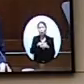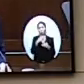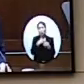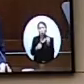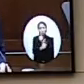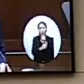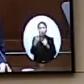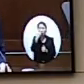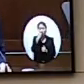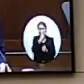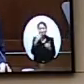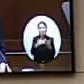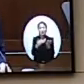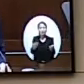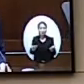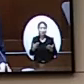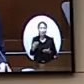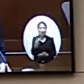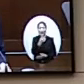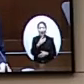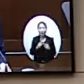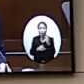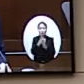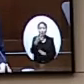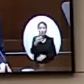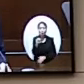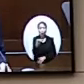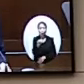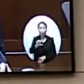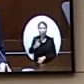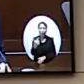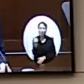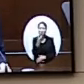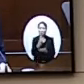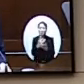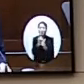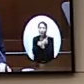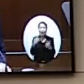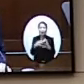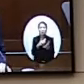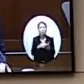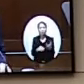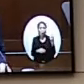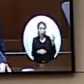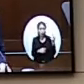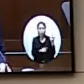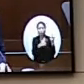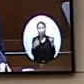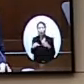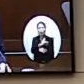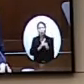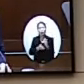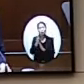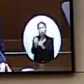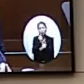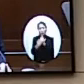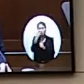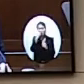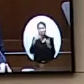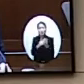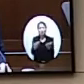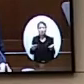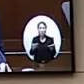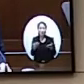문화복지위원회에서 심사하여 회부된 안동시 리통반 설치조례 일부 개정조례안 등 12건과 경제도시위원회에서 심사하여